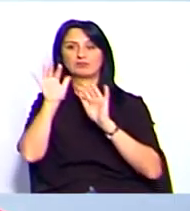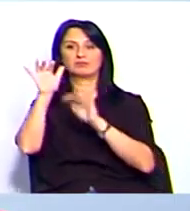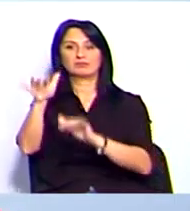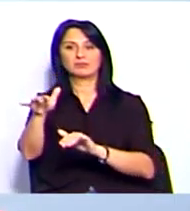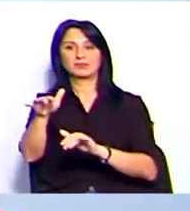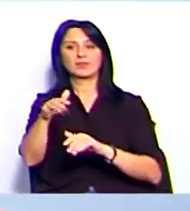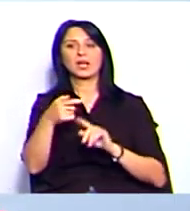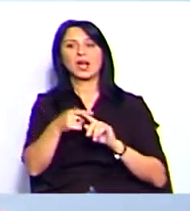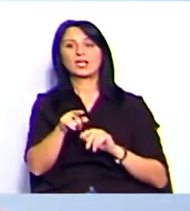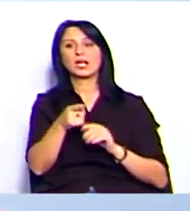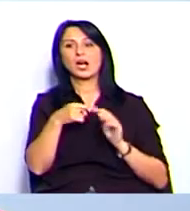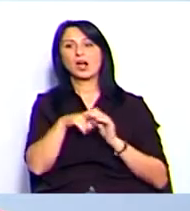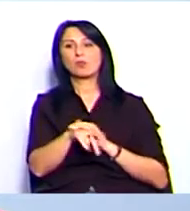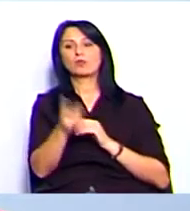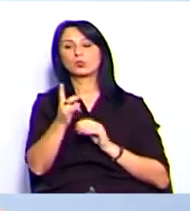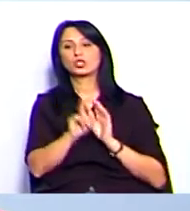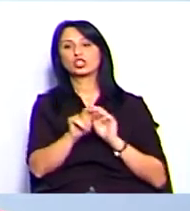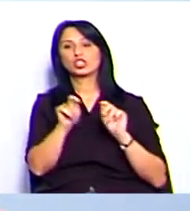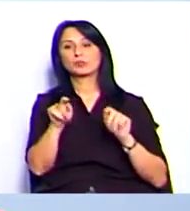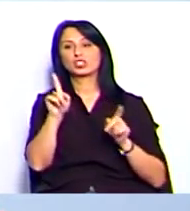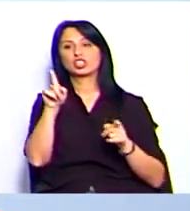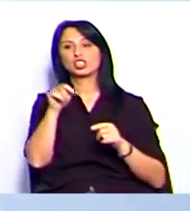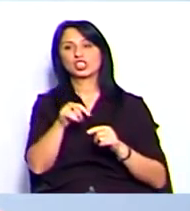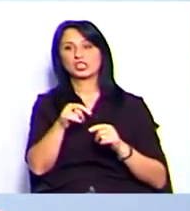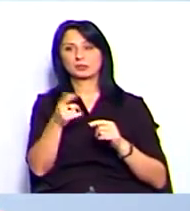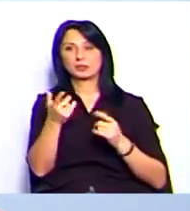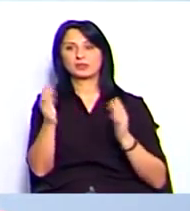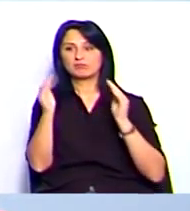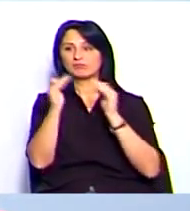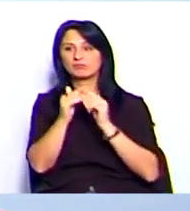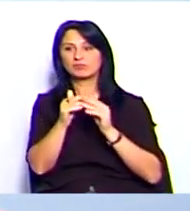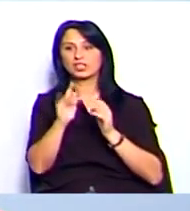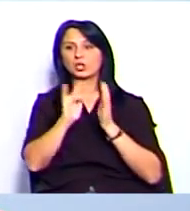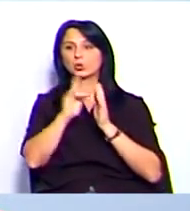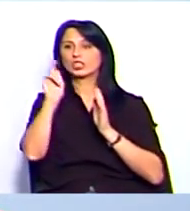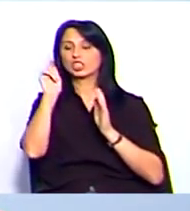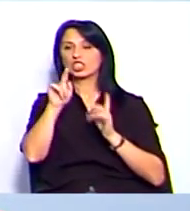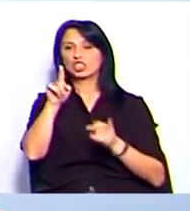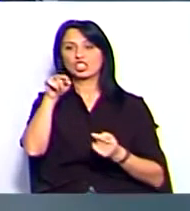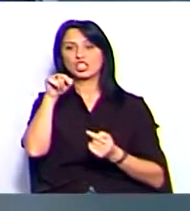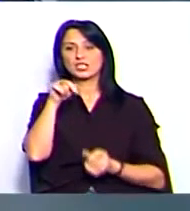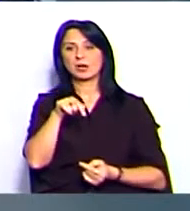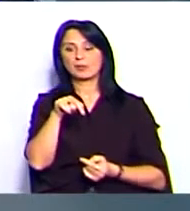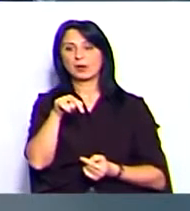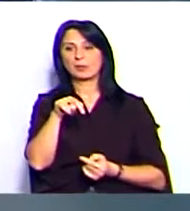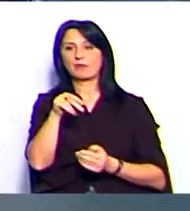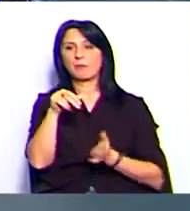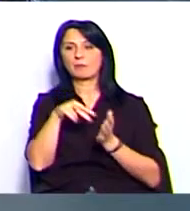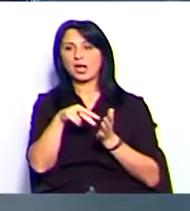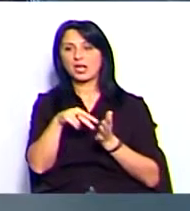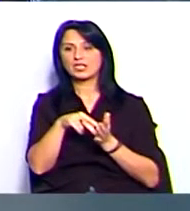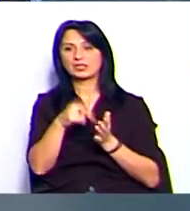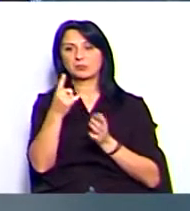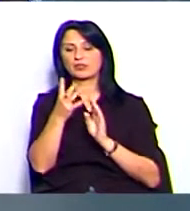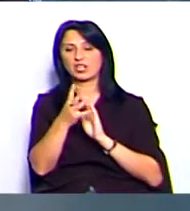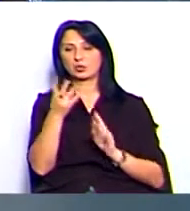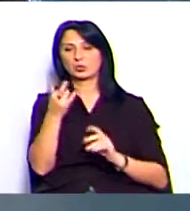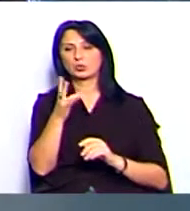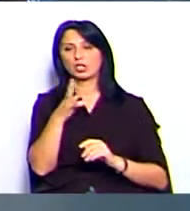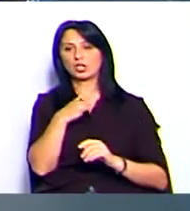და აქედან გამომდინარე, უნდა შეიქმნას შესაბამისი ინფრასტრუქტურა, რომ ტურისტი ჩამოვიდეს, შესაბამისი ფასები უნდა იყოს, პირველ რიგში